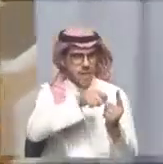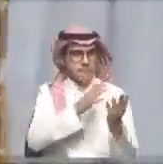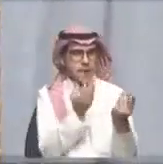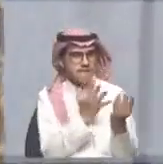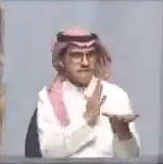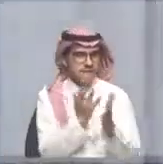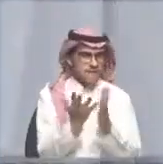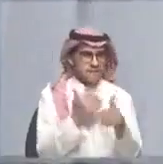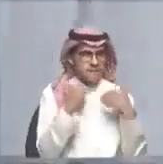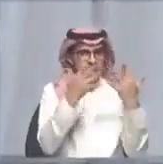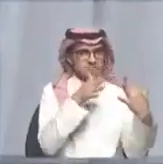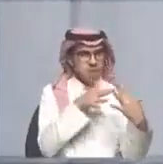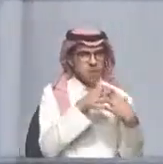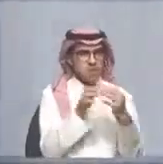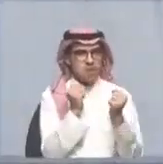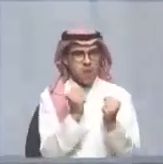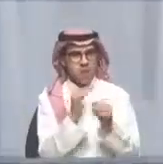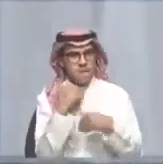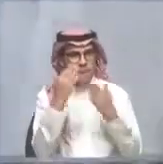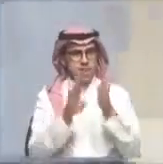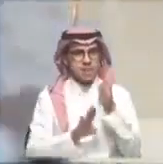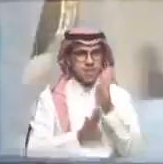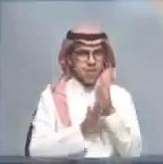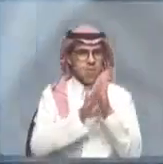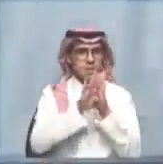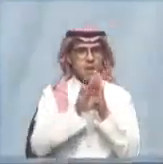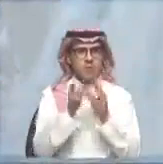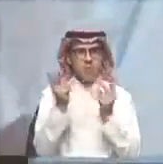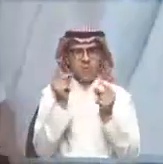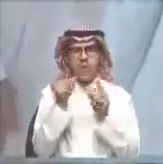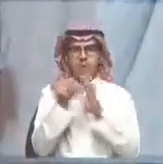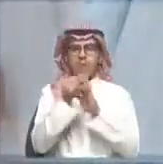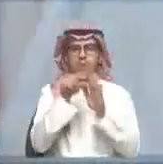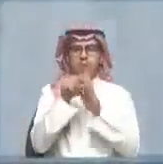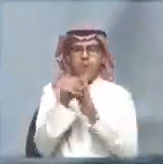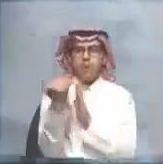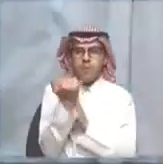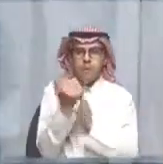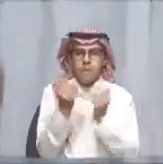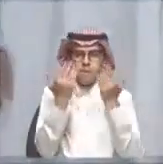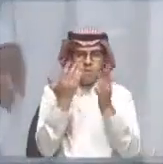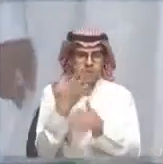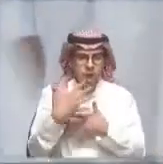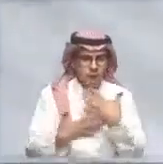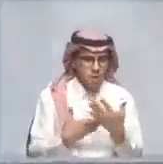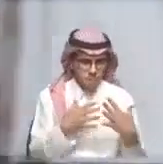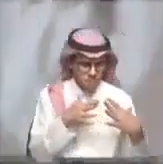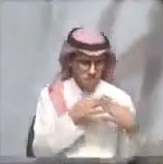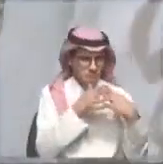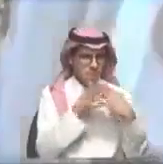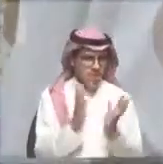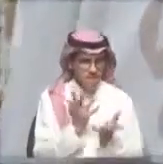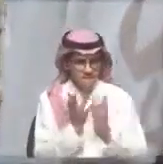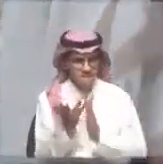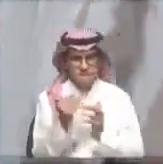الثنائية وسبل تطويرها في مختلف المجالات، بالإضافة إلى بحث عدد من الموضوعات ذات الاهتمام المشترك. حضر